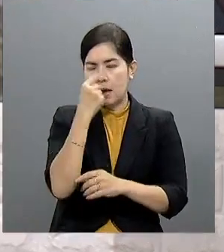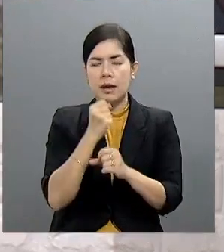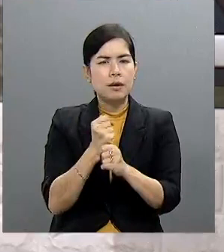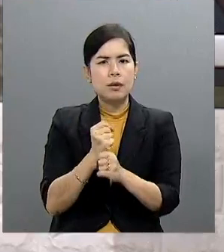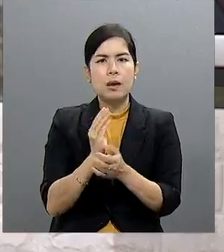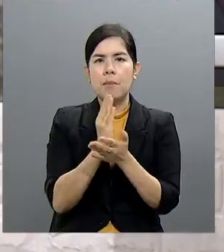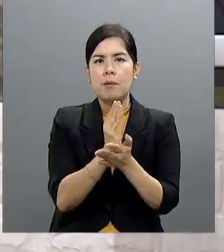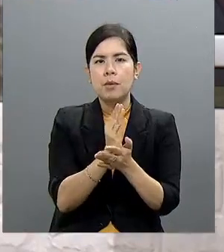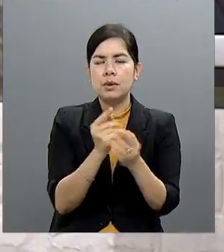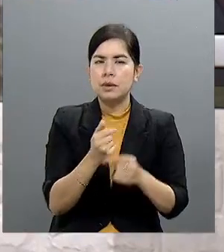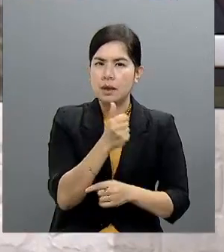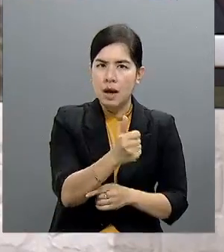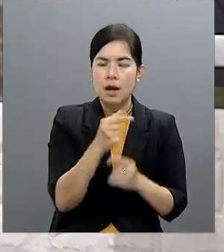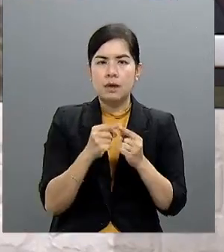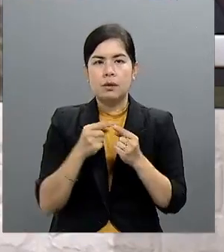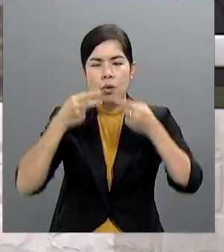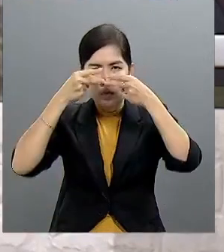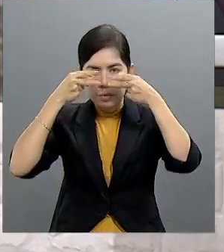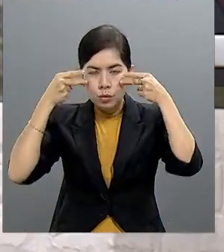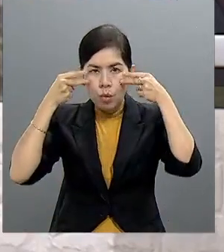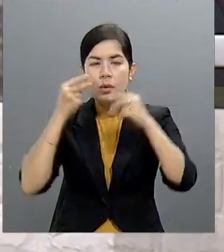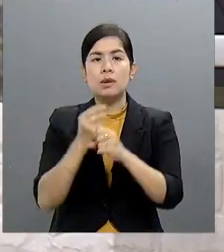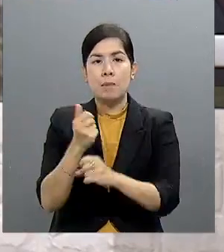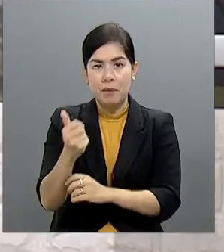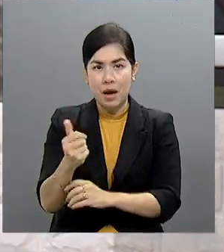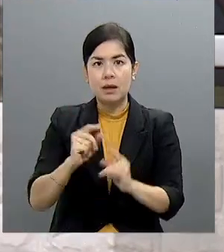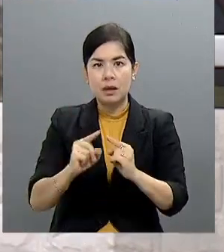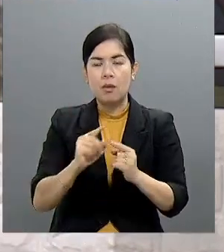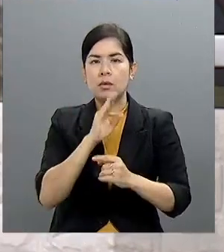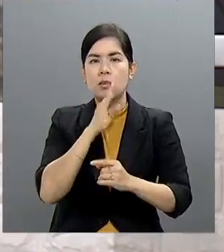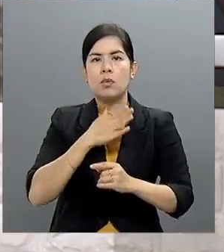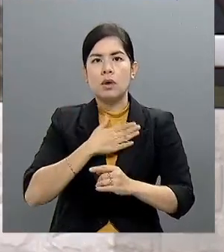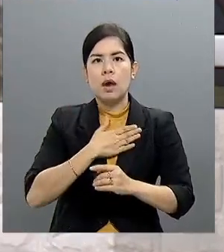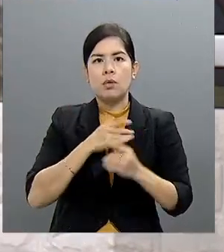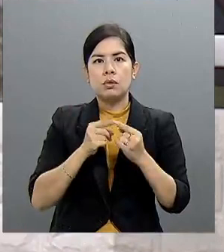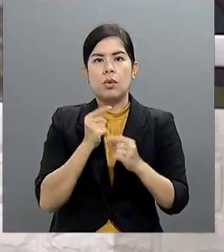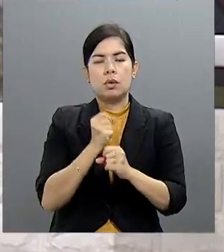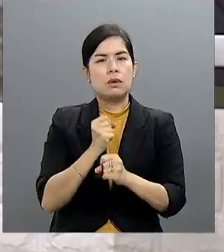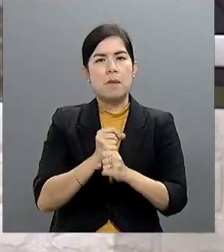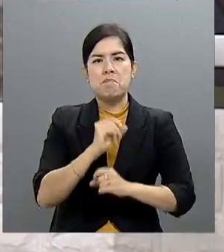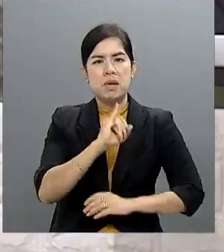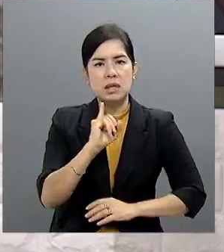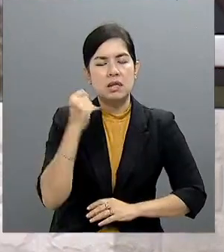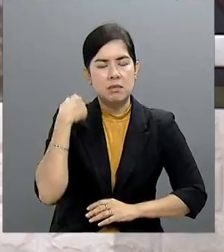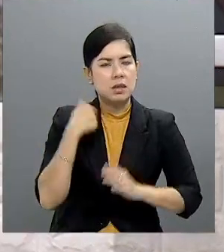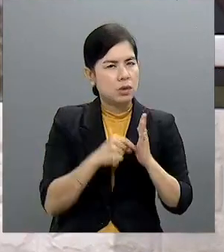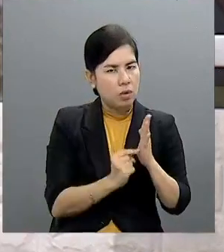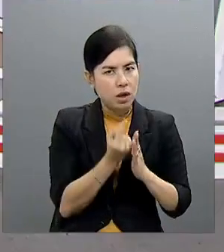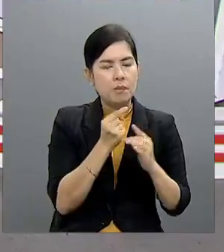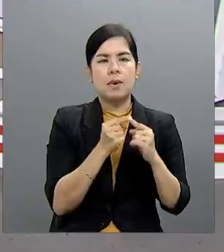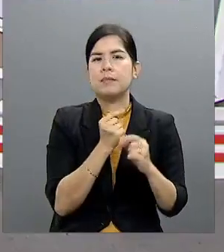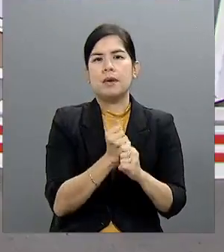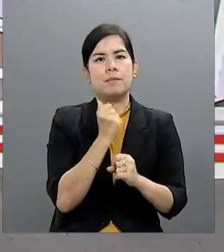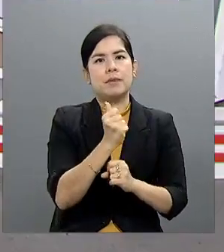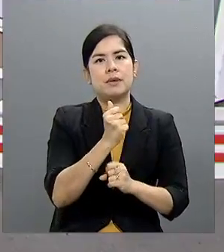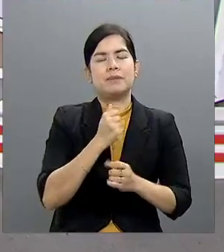บุญได้แต่ว่าการละบาปการละเว้นการทำความชั่วนี่สิเป็นต้นทางของการทำความดีทั้งปวงค่ะ โอ้สา